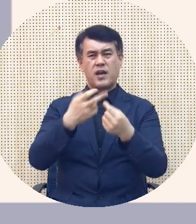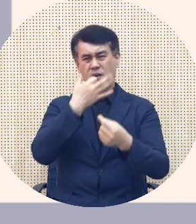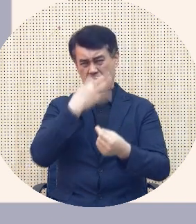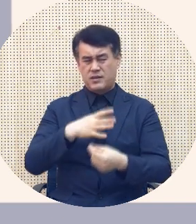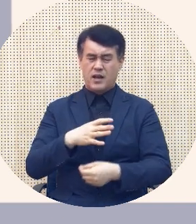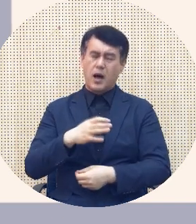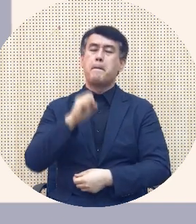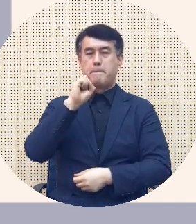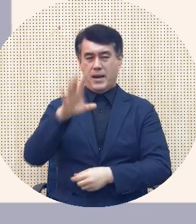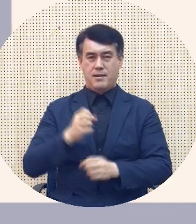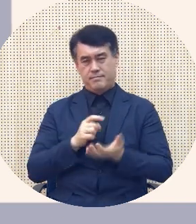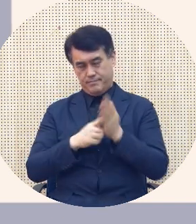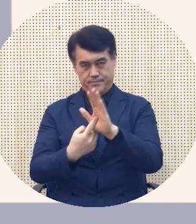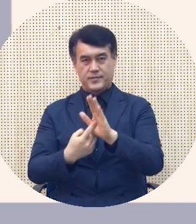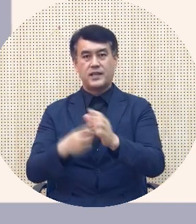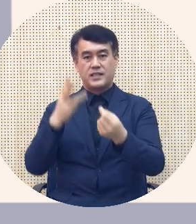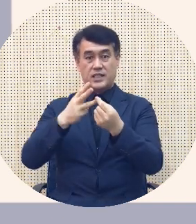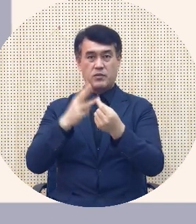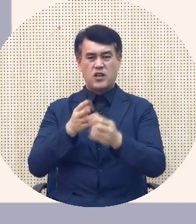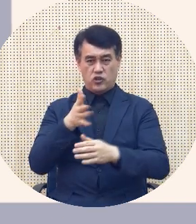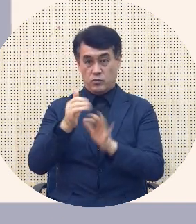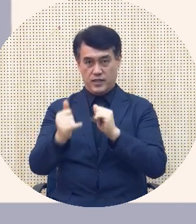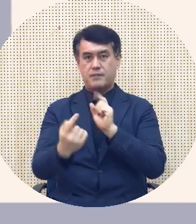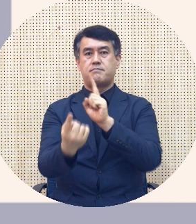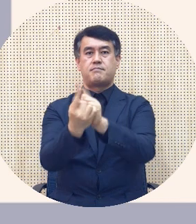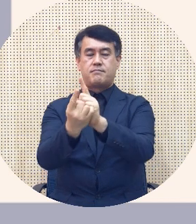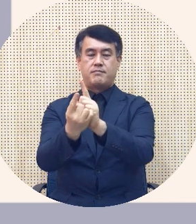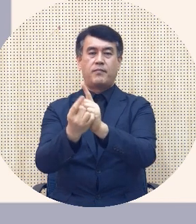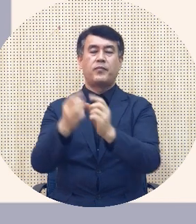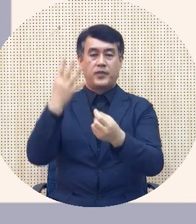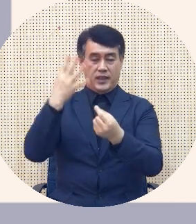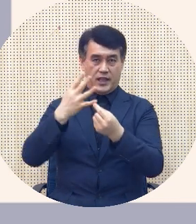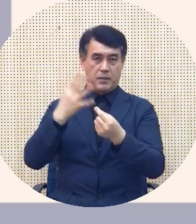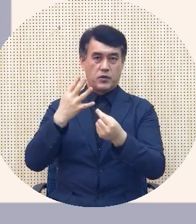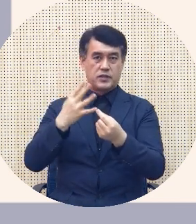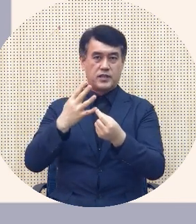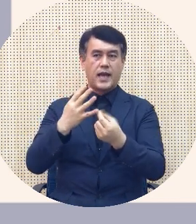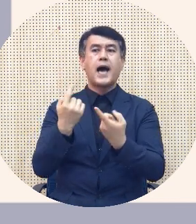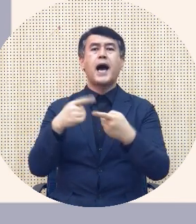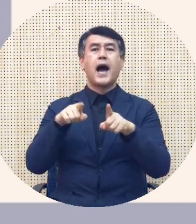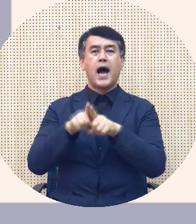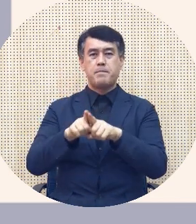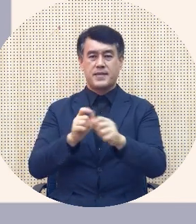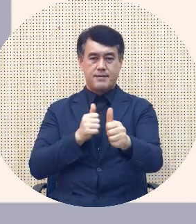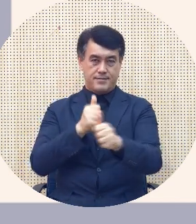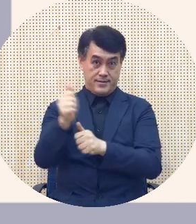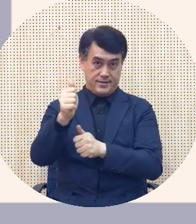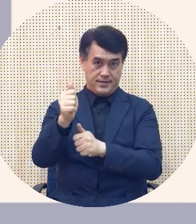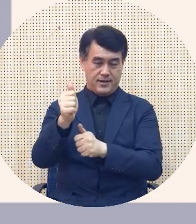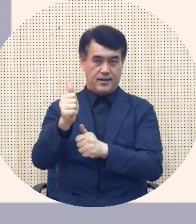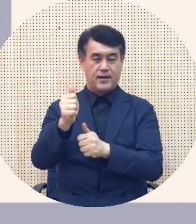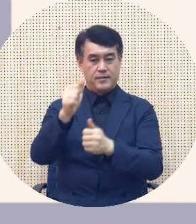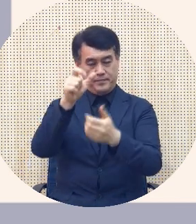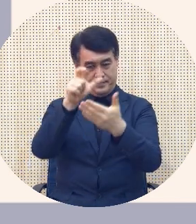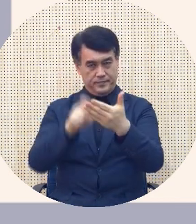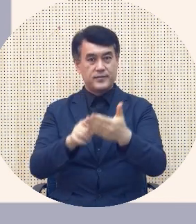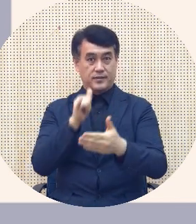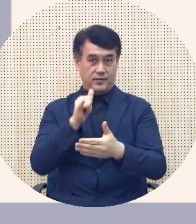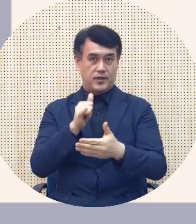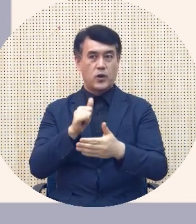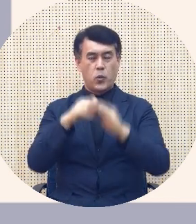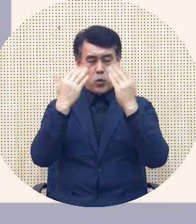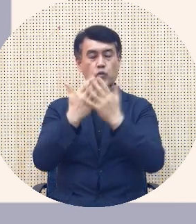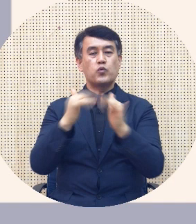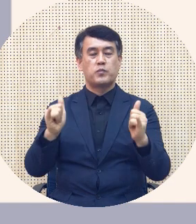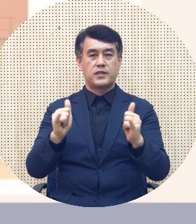말하기. 세 번째 단계, 전문가 찾아가기. 네 번째 단계, 함께 극복하기로 구성되어 있으며 모든 국민들이 쉽게